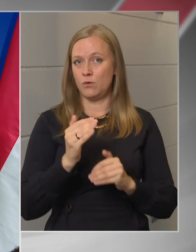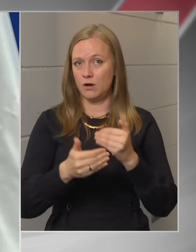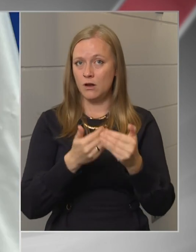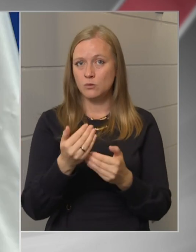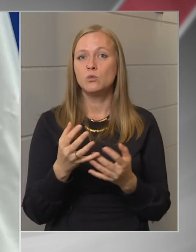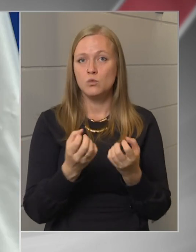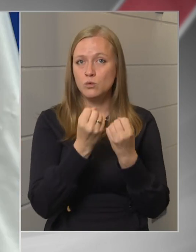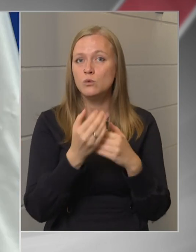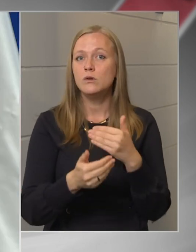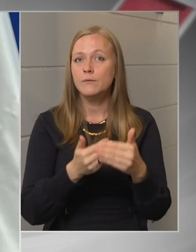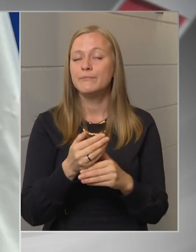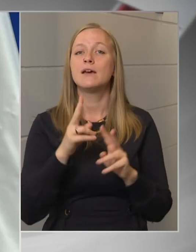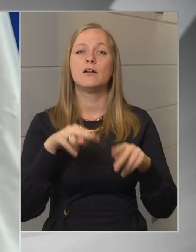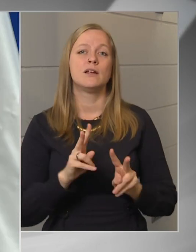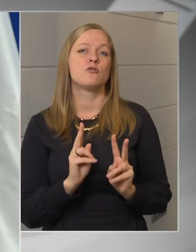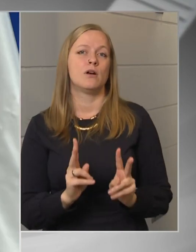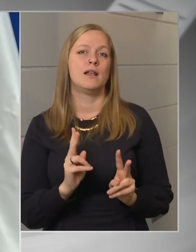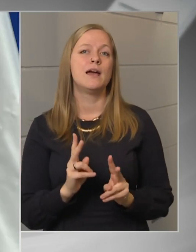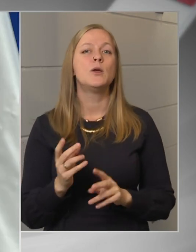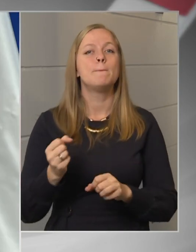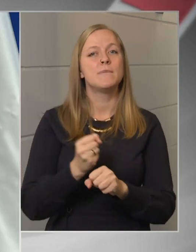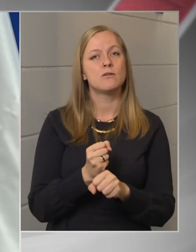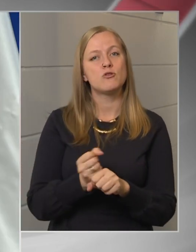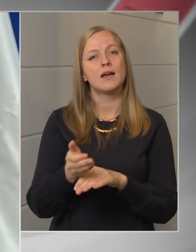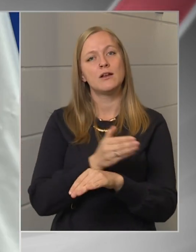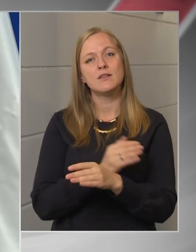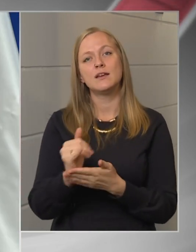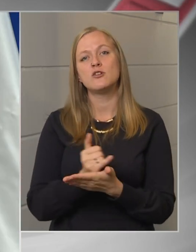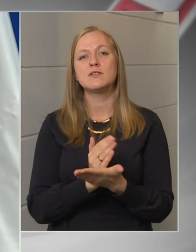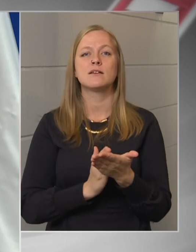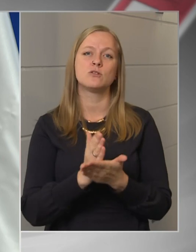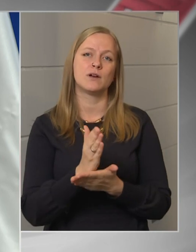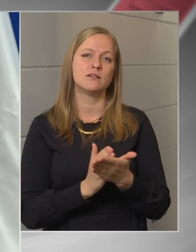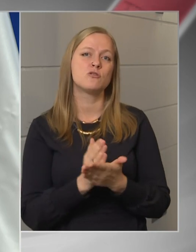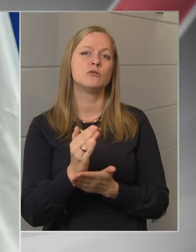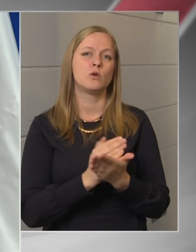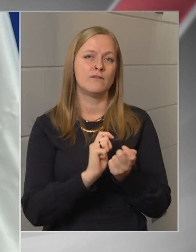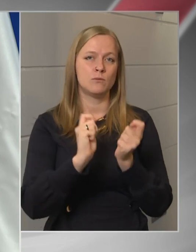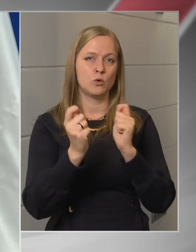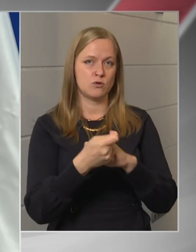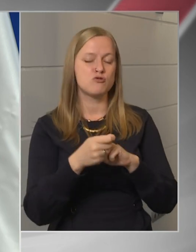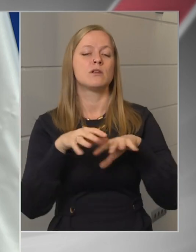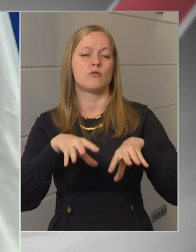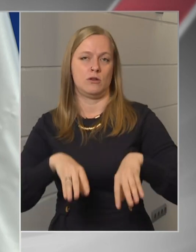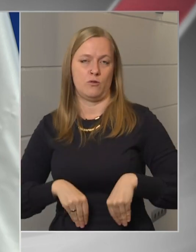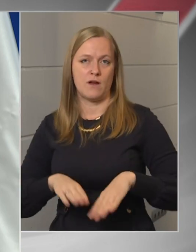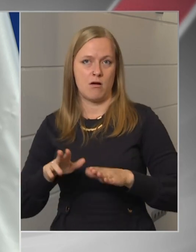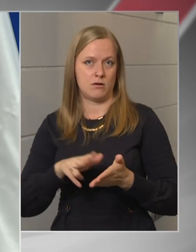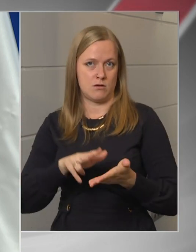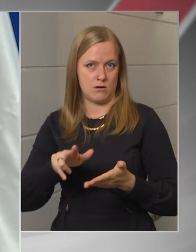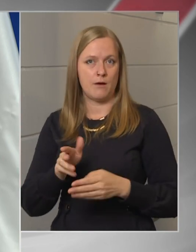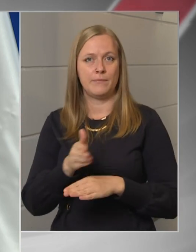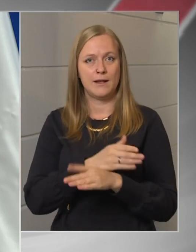miután a bizottság előzetesen az igazságszolgálatási törvény módosítását jóvá hagyta az előbb